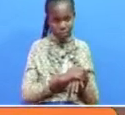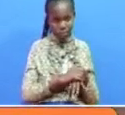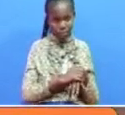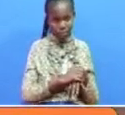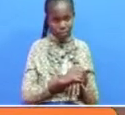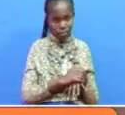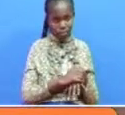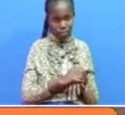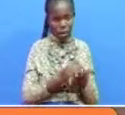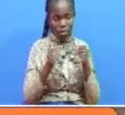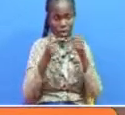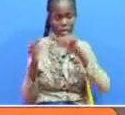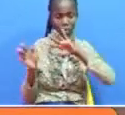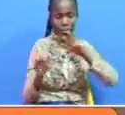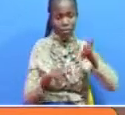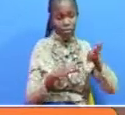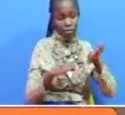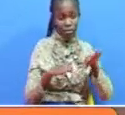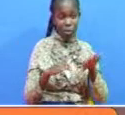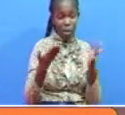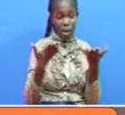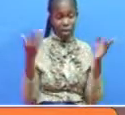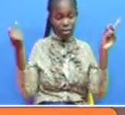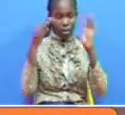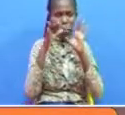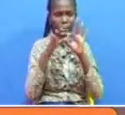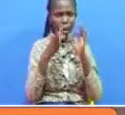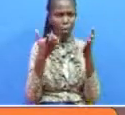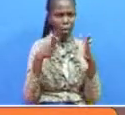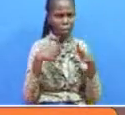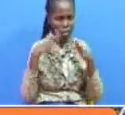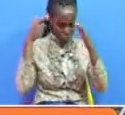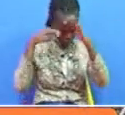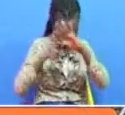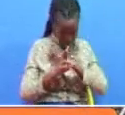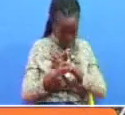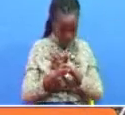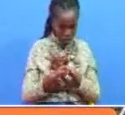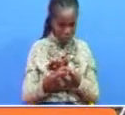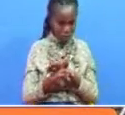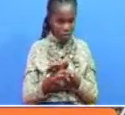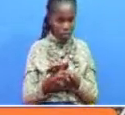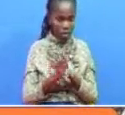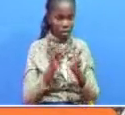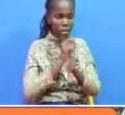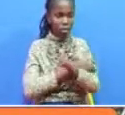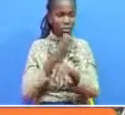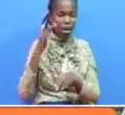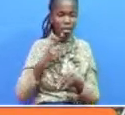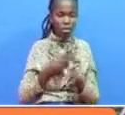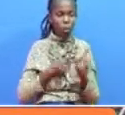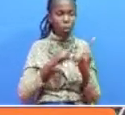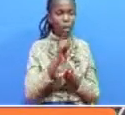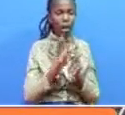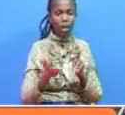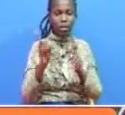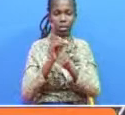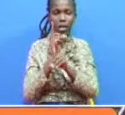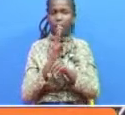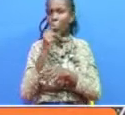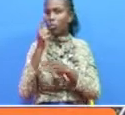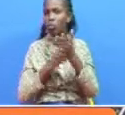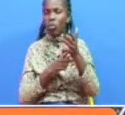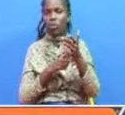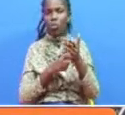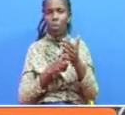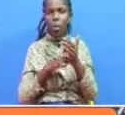tikedwe teka teka opposition na bubeta kwa Azimio balape andumenda ya matuku asuma betete ni tutembete kila pando na tukamea kana tuenda